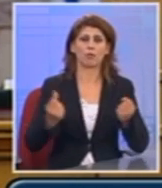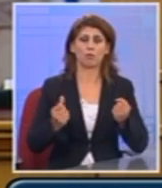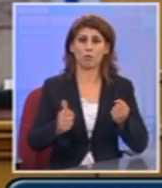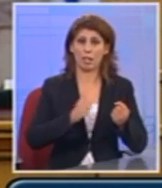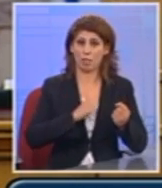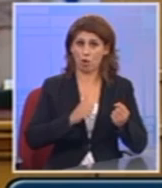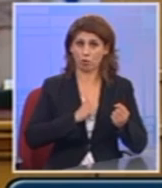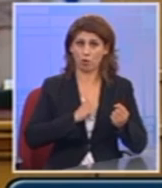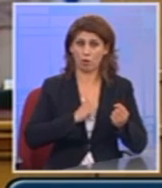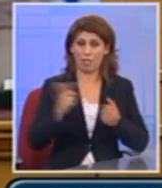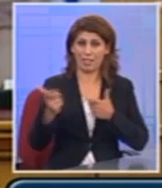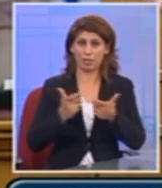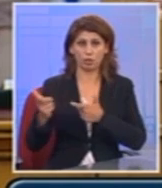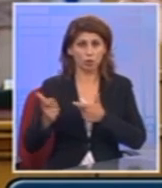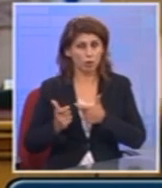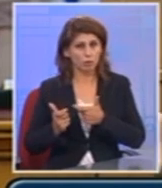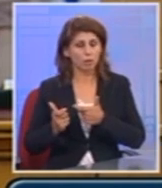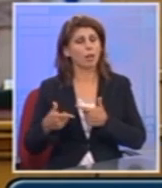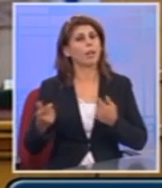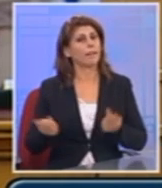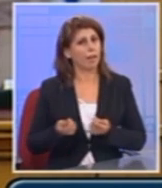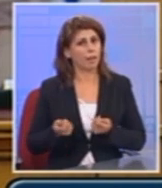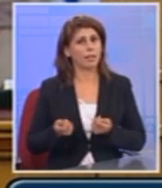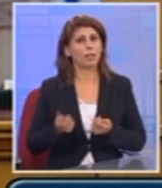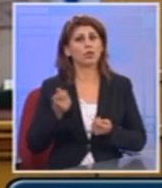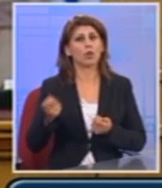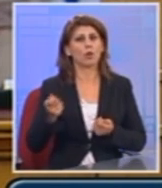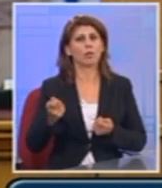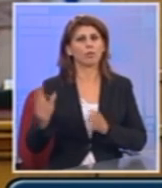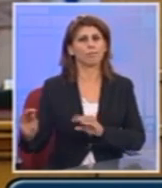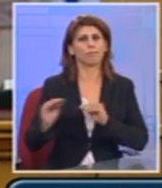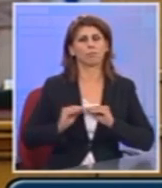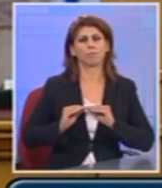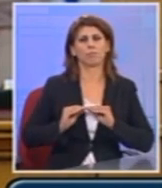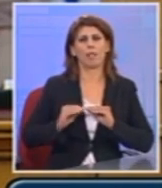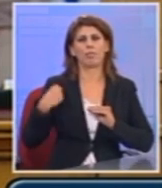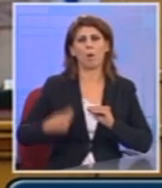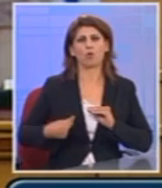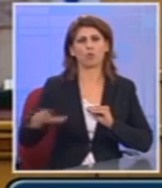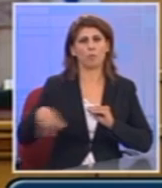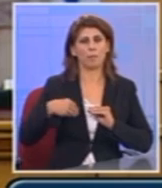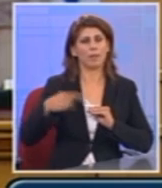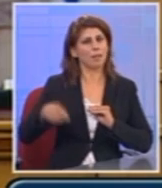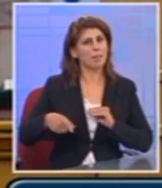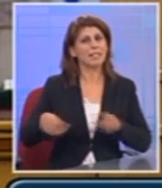ιδιωτών πιστωτών και έγινε το χρέος δημόσιο και υπάρχει με